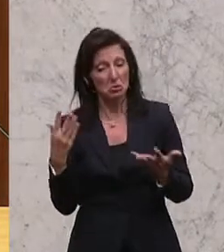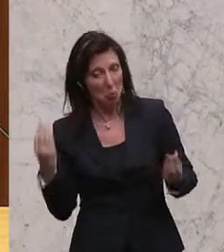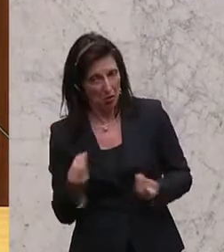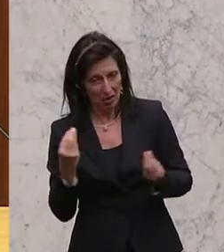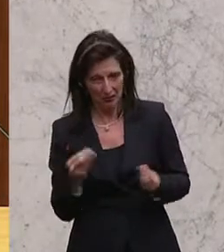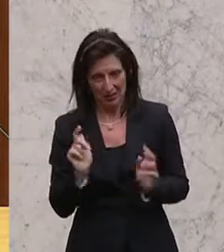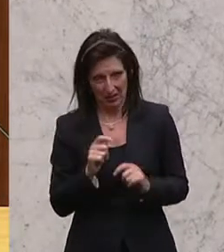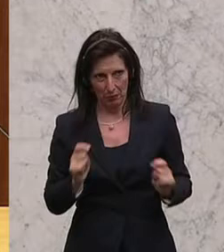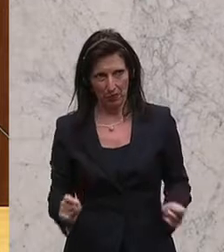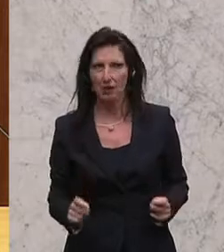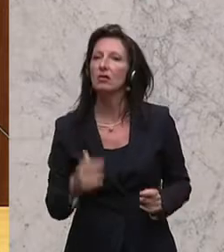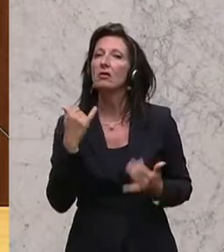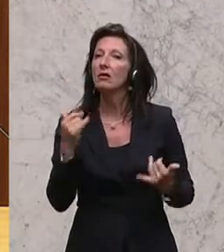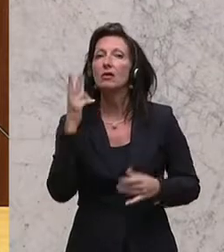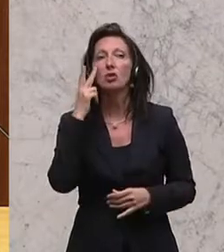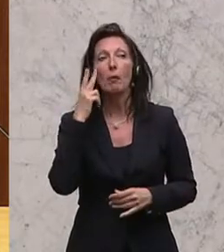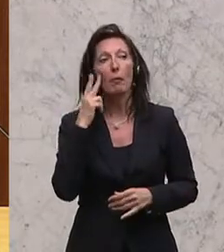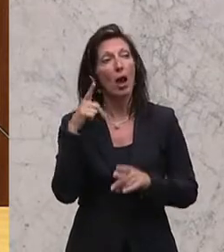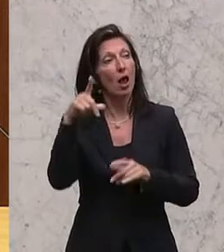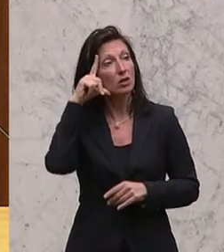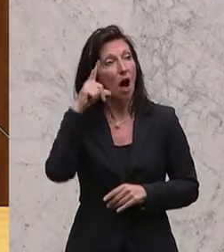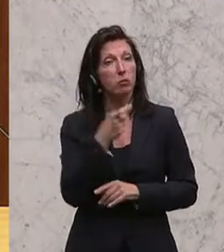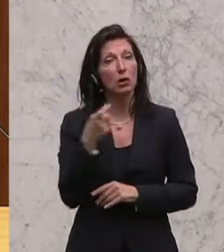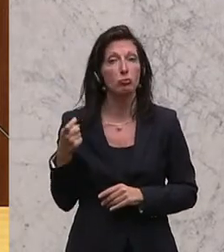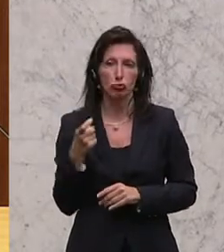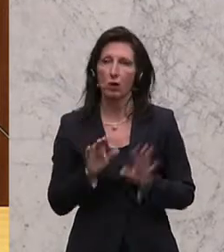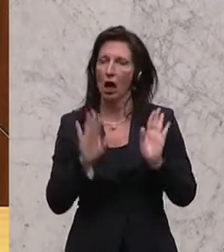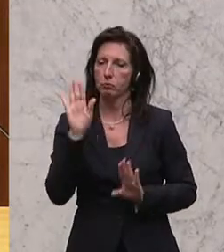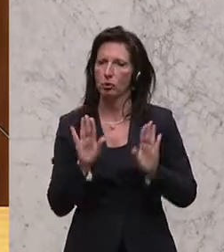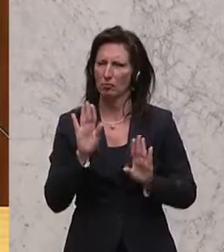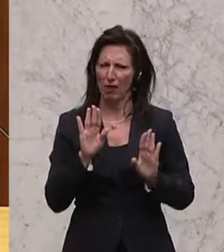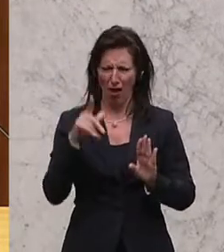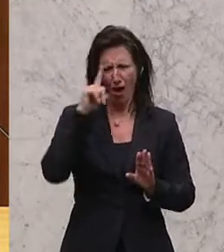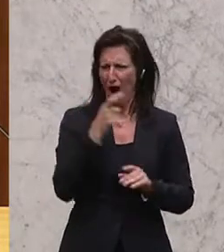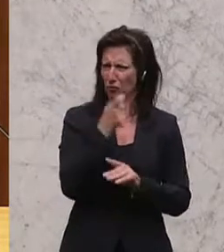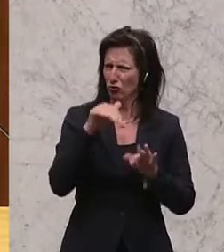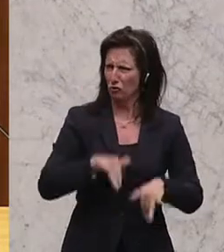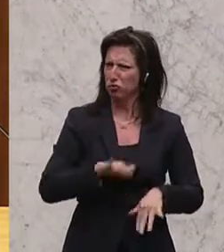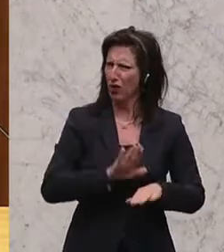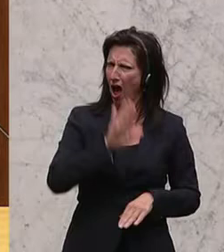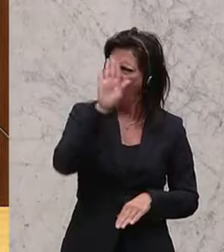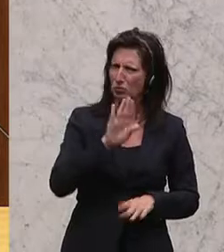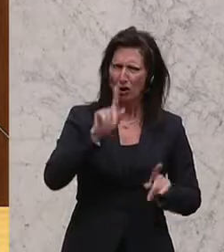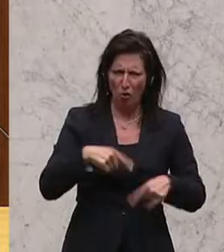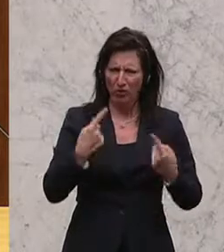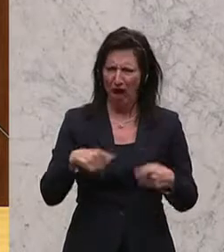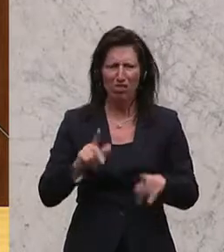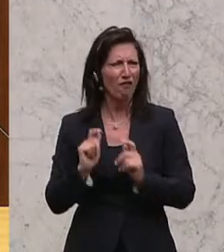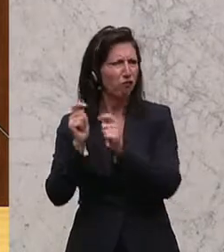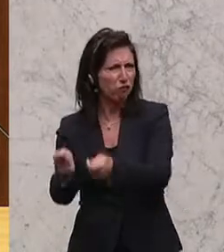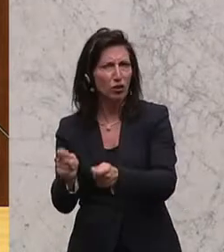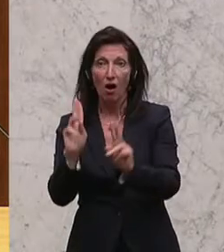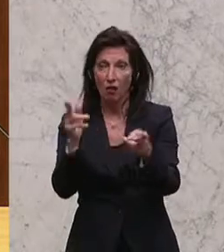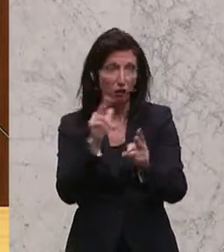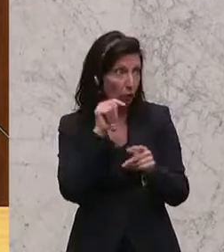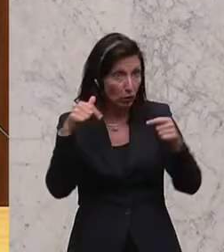fragen, wie schaut es mit der Abstimmung im Hauptausschuss aus? Warum muss der Hauptausschuss abstimmen, um dem Parlament dann einen Vorschlag zu machen? Warum können wir nicht